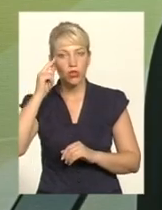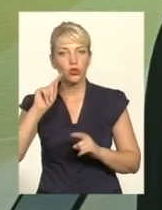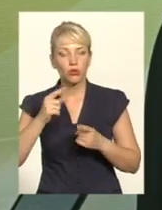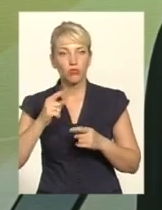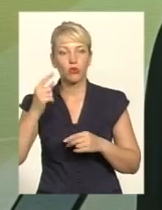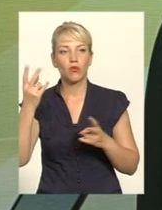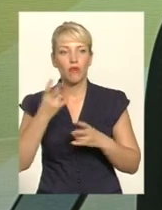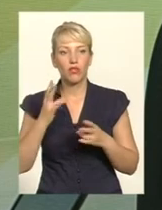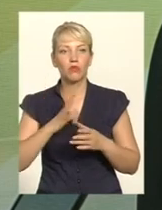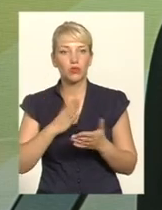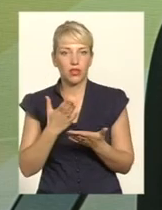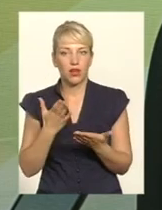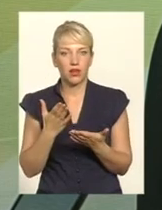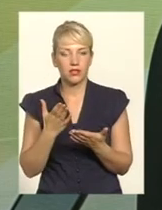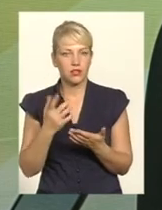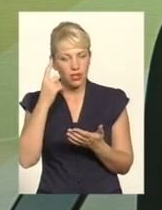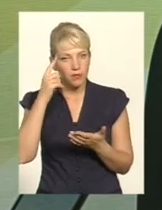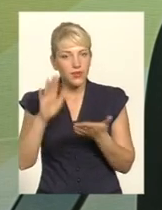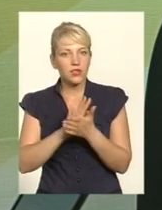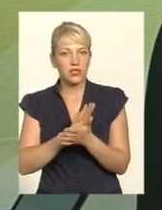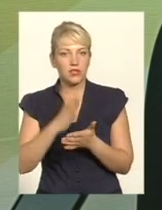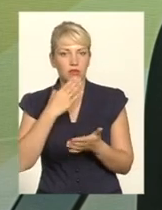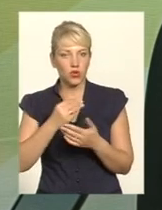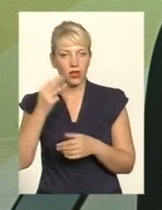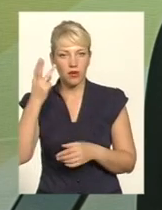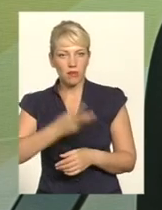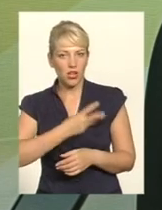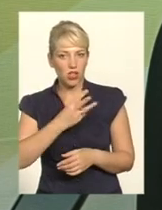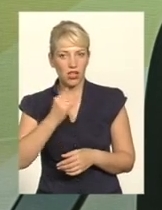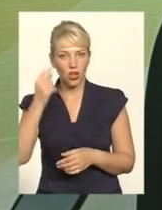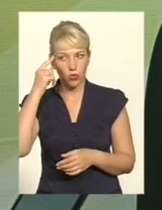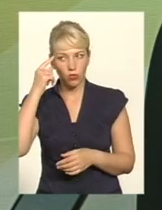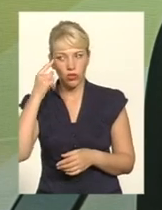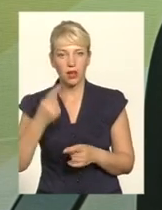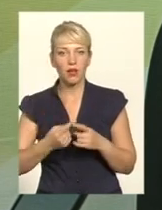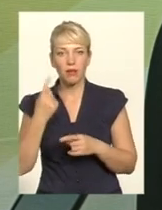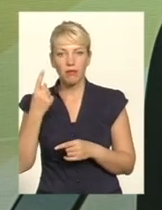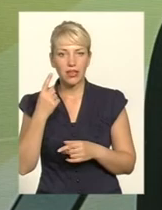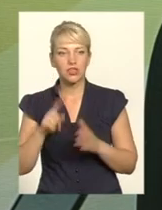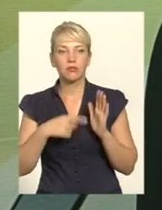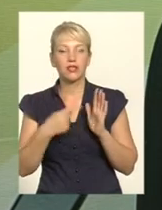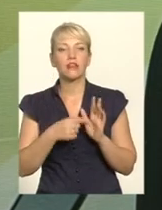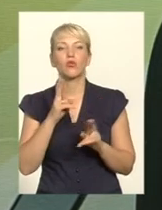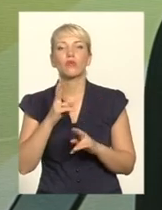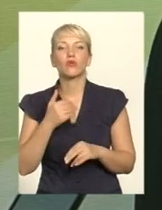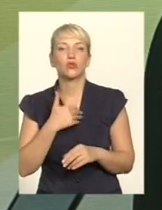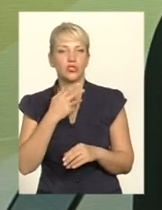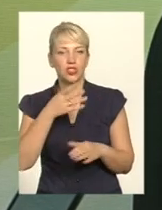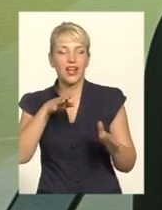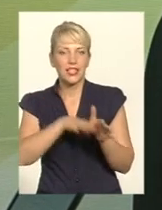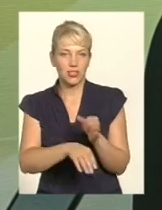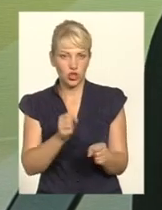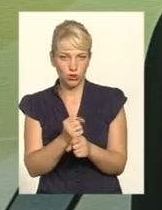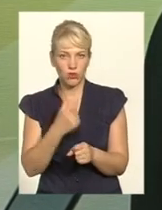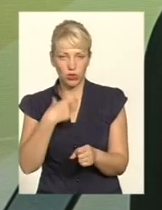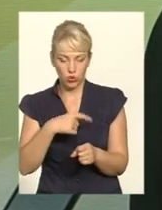повинна бути якась гігієна своїх думок і своїх бажань, тому що перше запитання, кому ти хочеш гірше зробити, собі чи своїй дитині? Ти